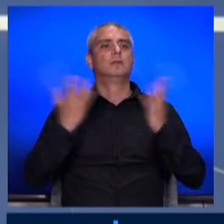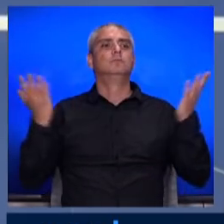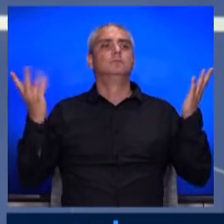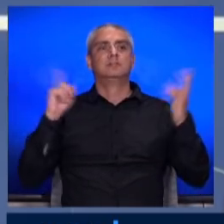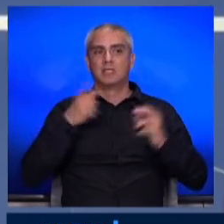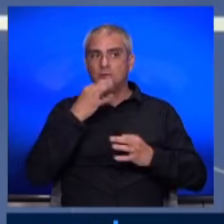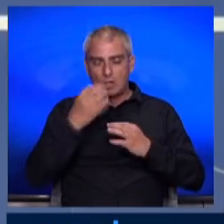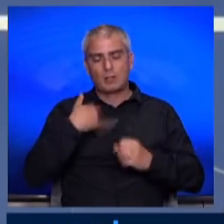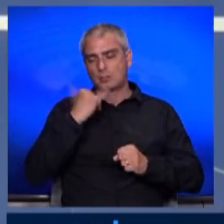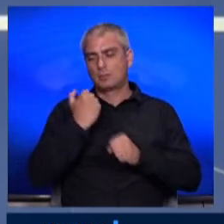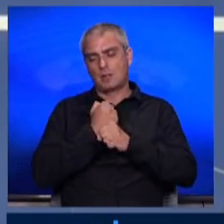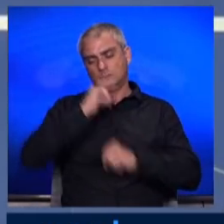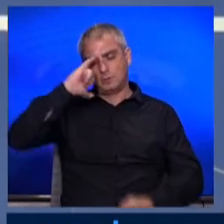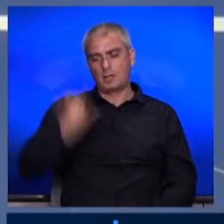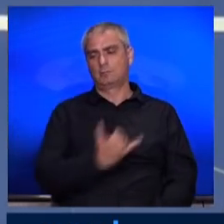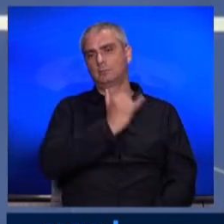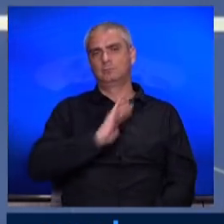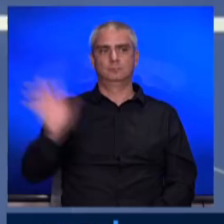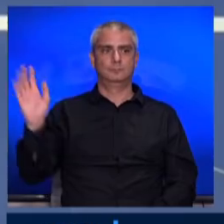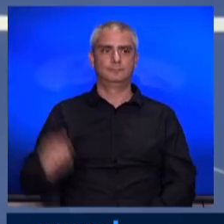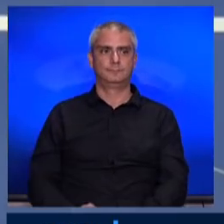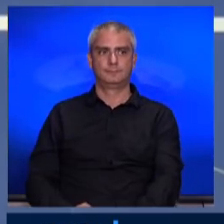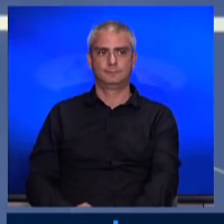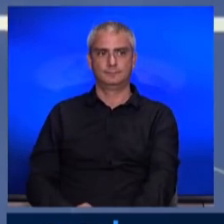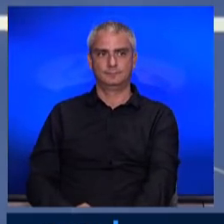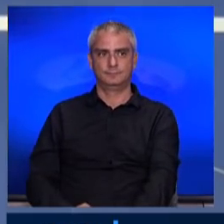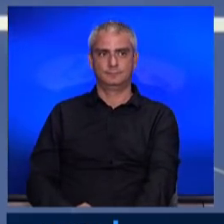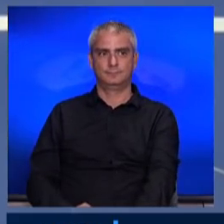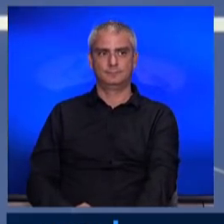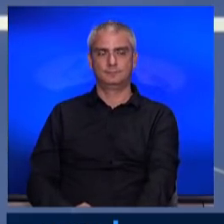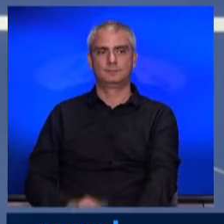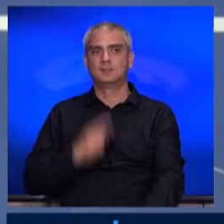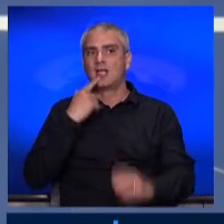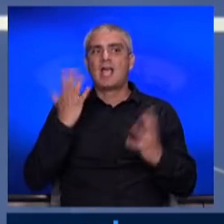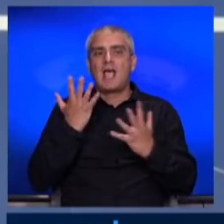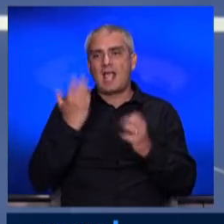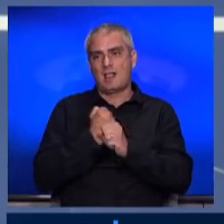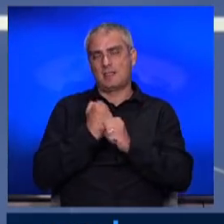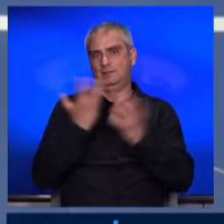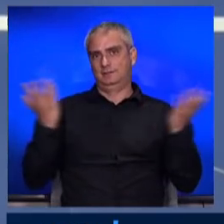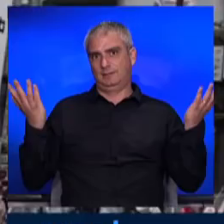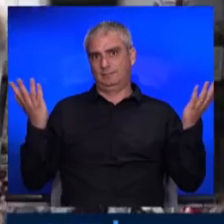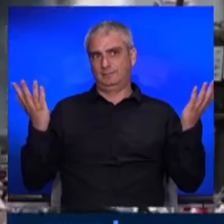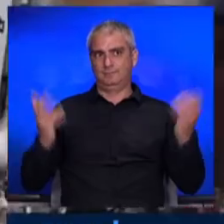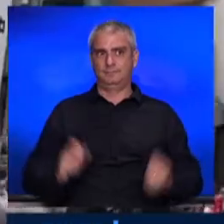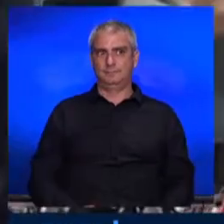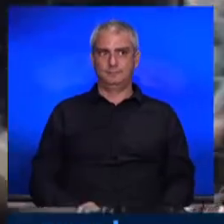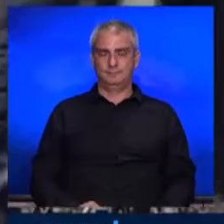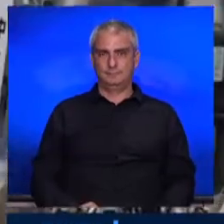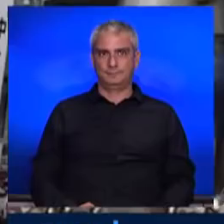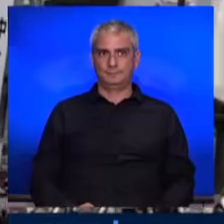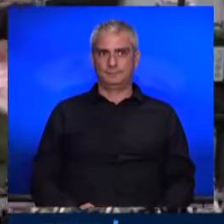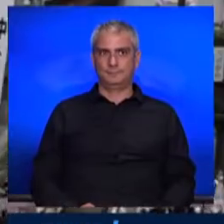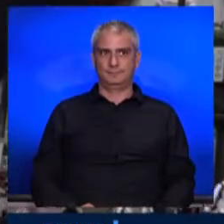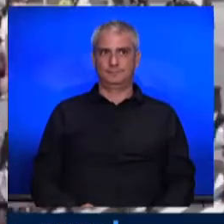議論をするのはもう超えて、どうやってやるのかと、そして新しいオリンピックを考えようと。この際